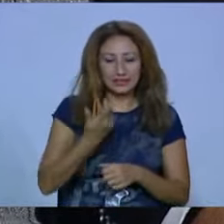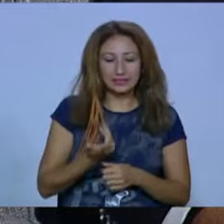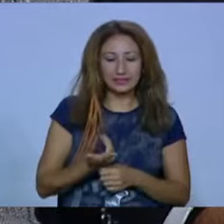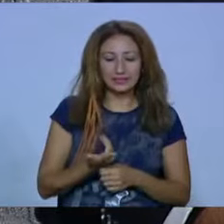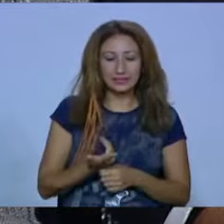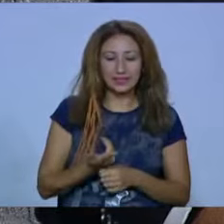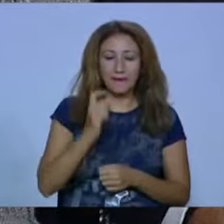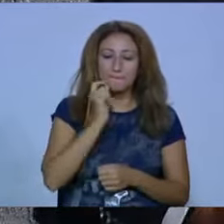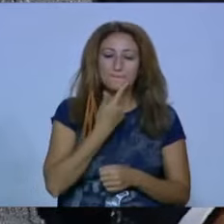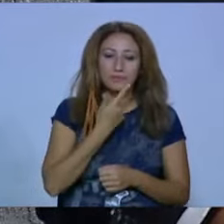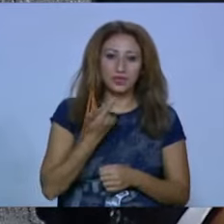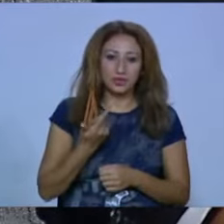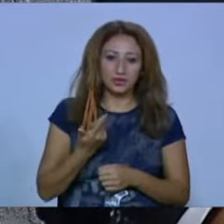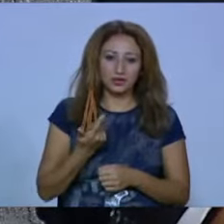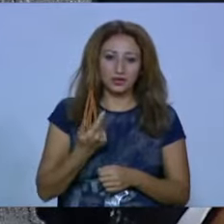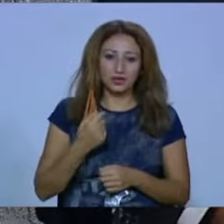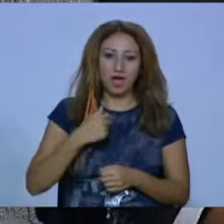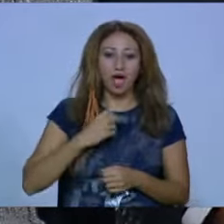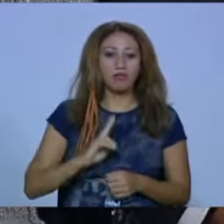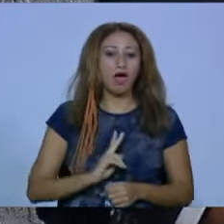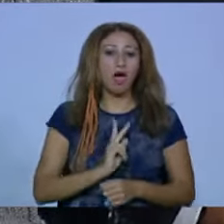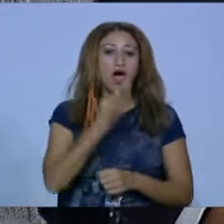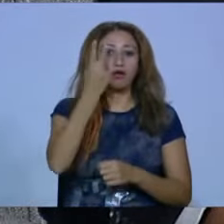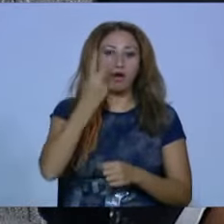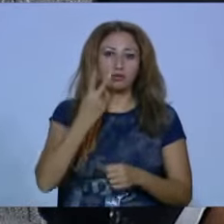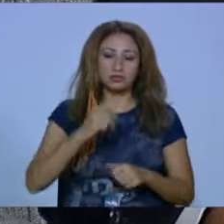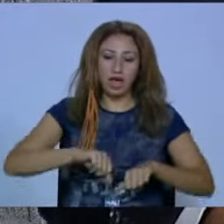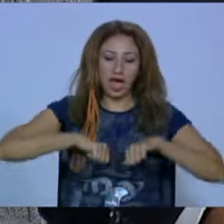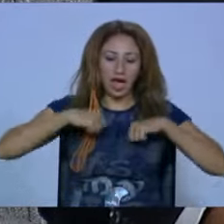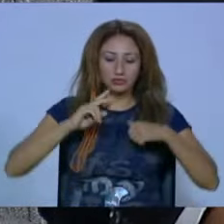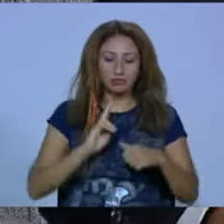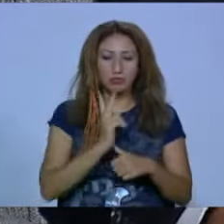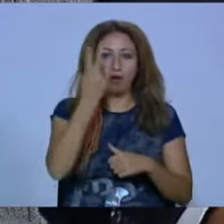لي اللحظة اللي غيرت في مسار حياتي وفاة علاء ولي الدين، فاكر؟